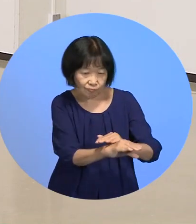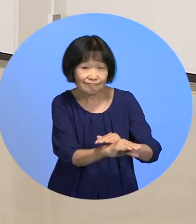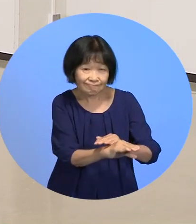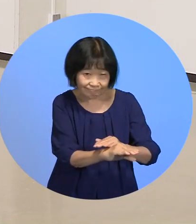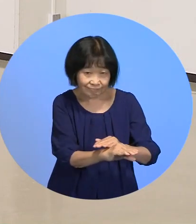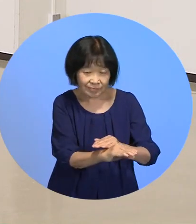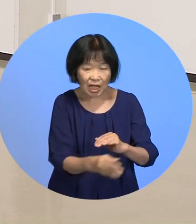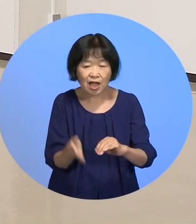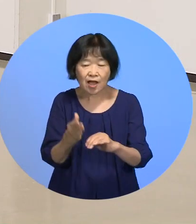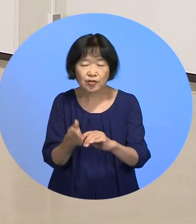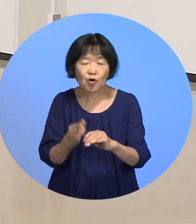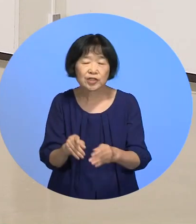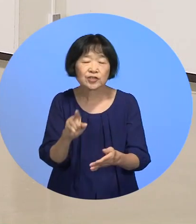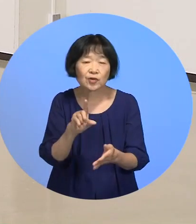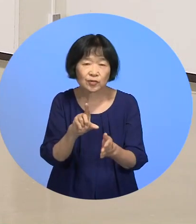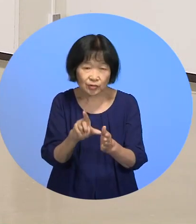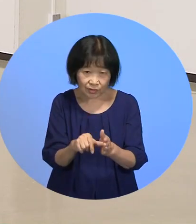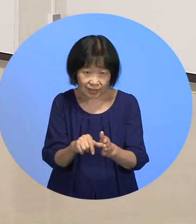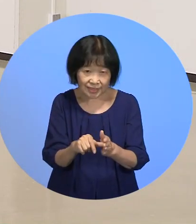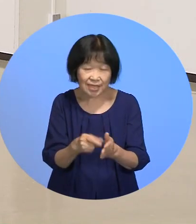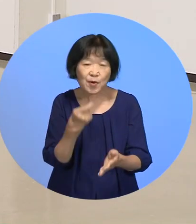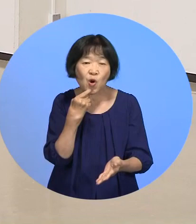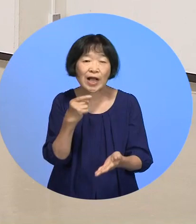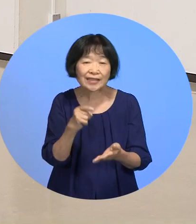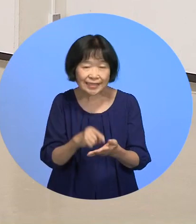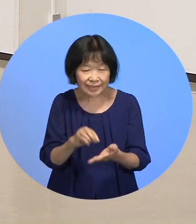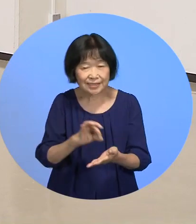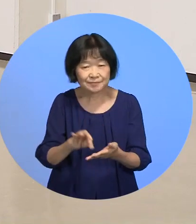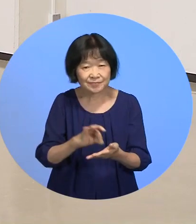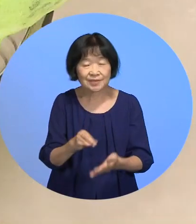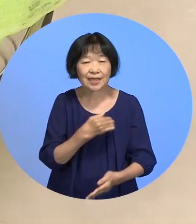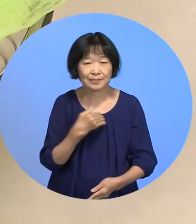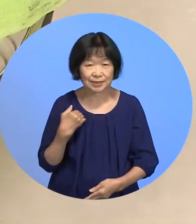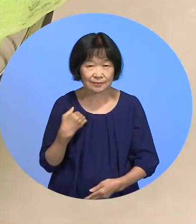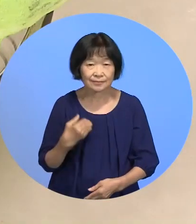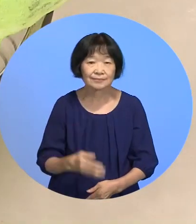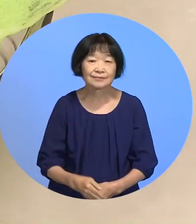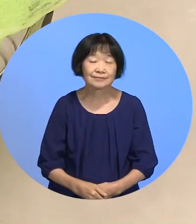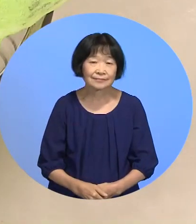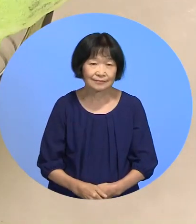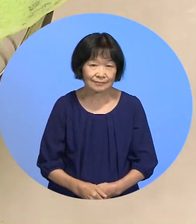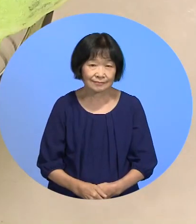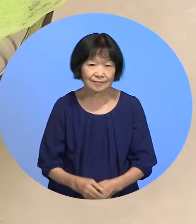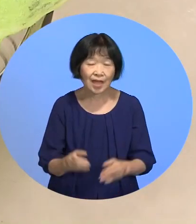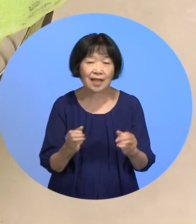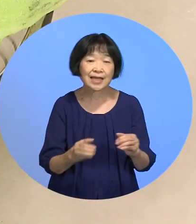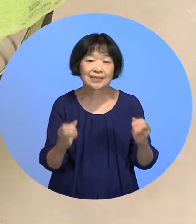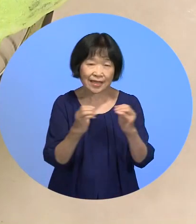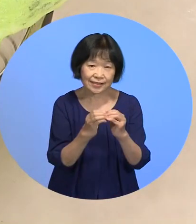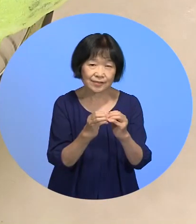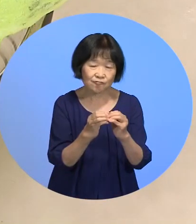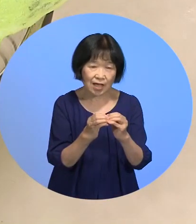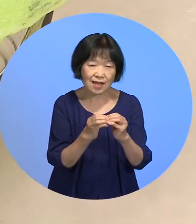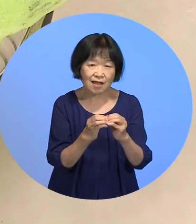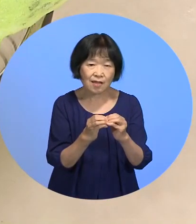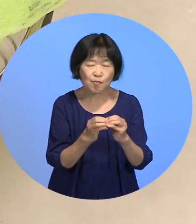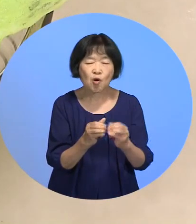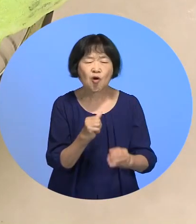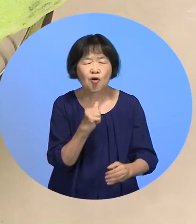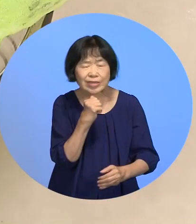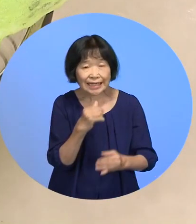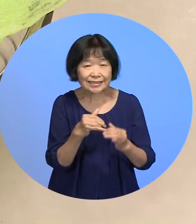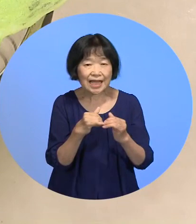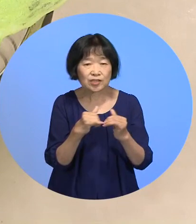に調理することができると思います。 副菜は大体の人が不足しています